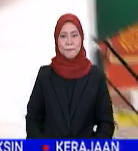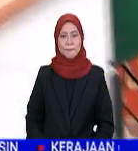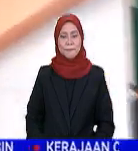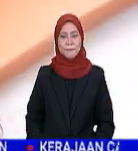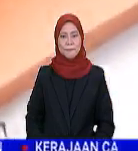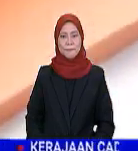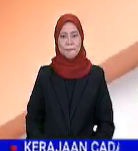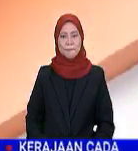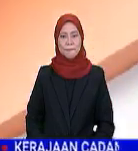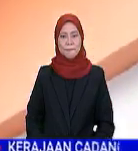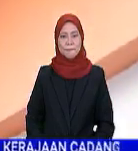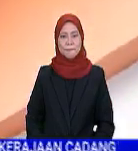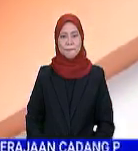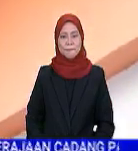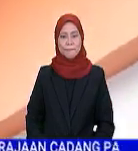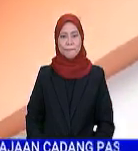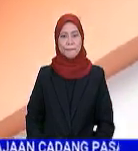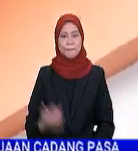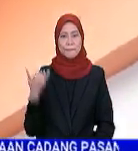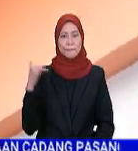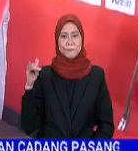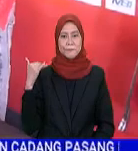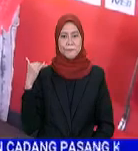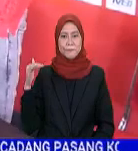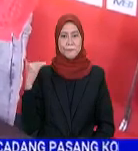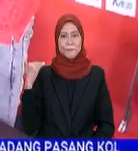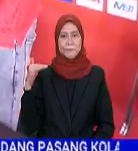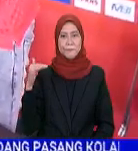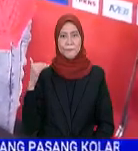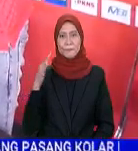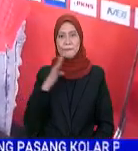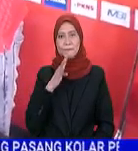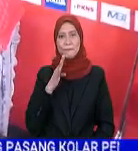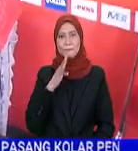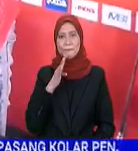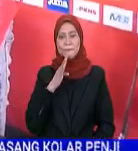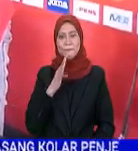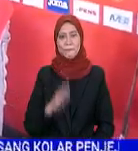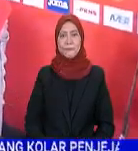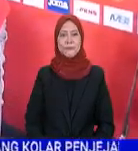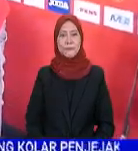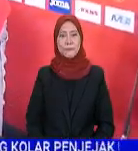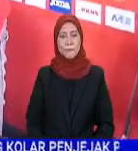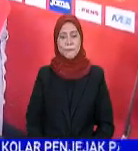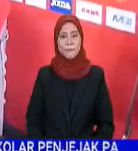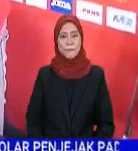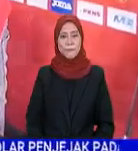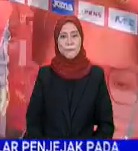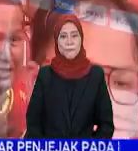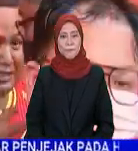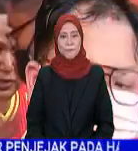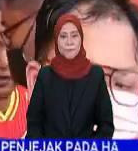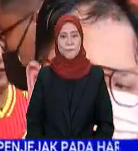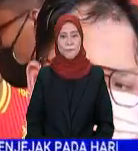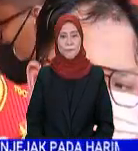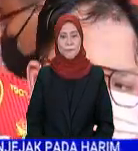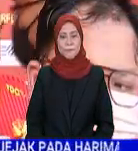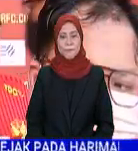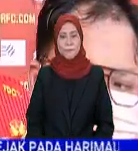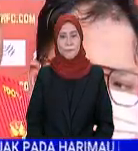خضت هذا التحدي ان شاء الله انا قادر على اني انجح في هاي